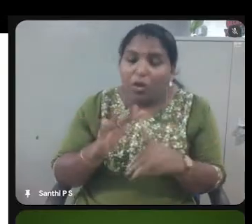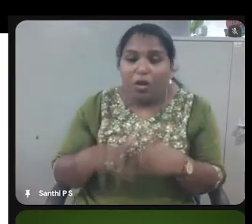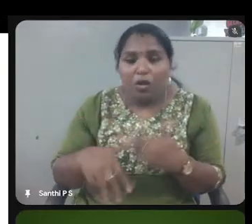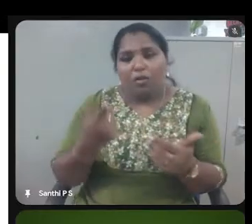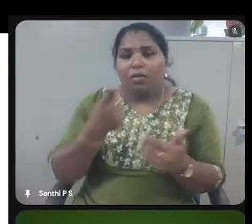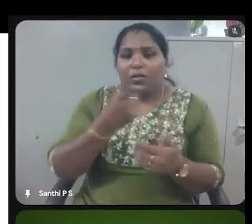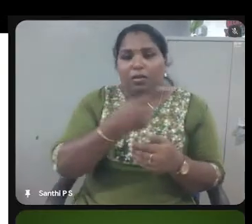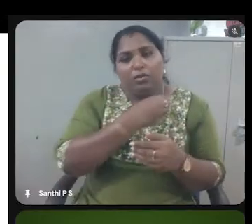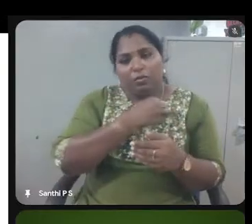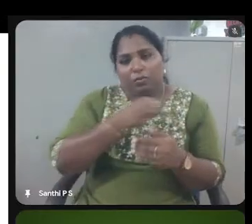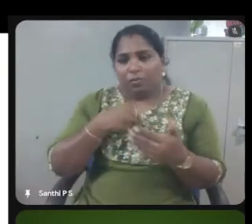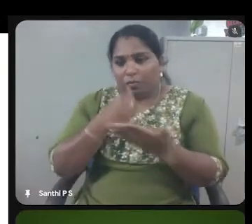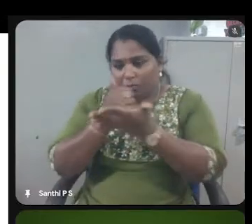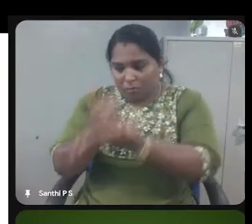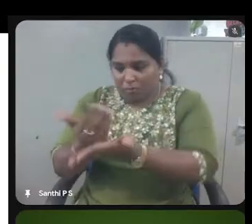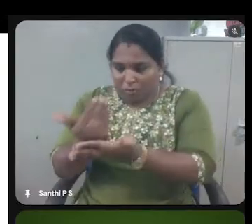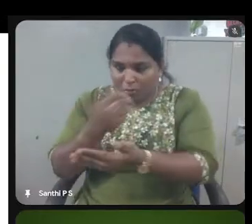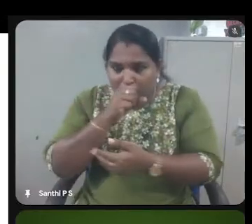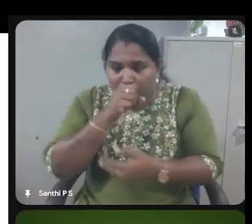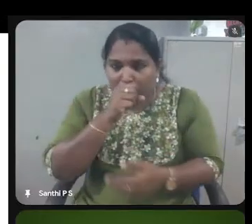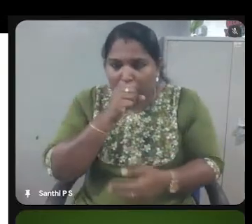സഹായിക്കാൻ പറ്റത്തുള്ളൂ.